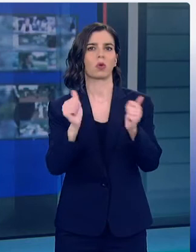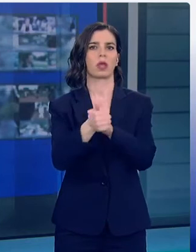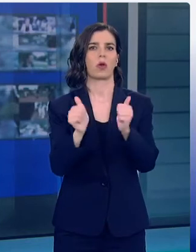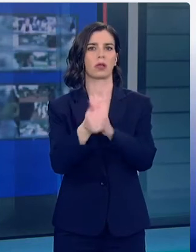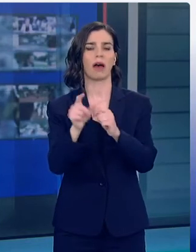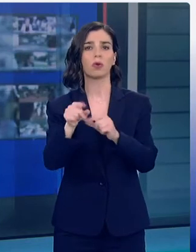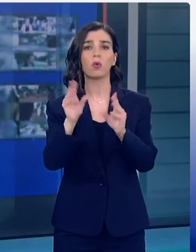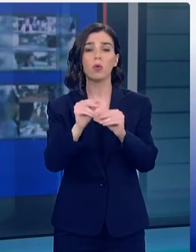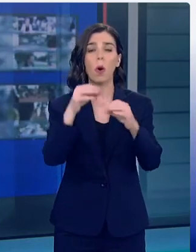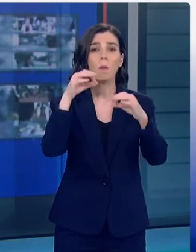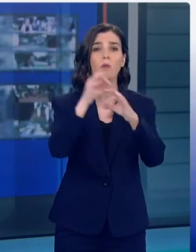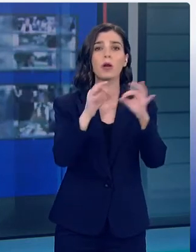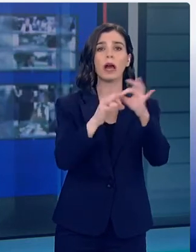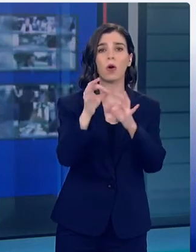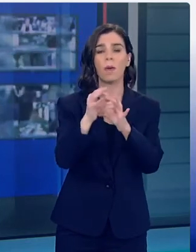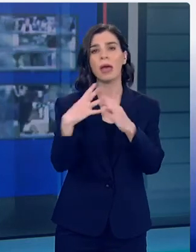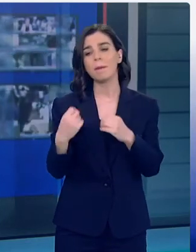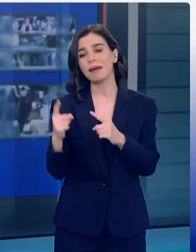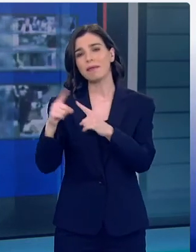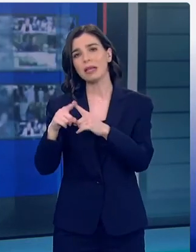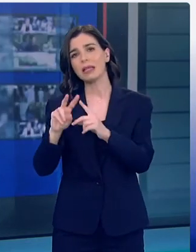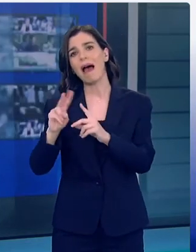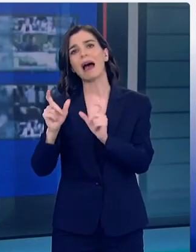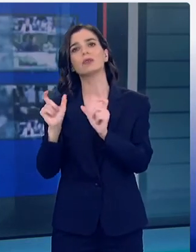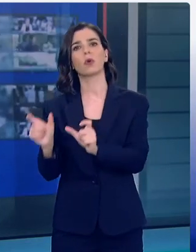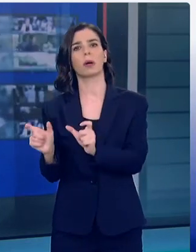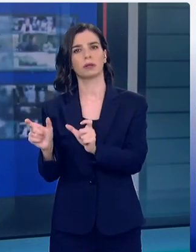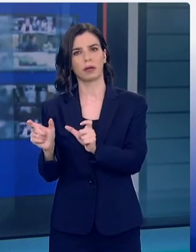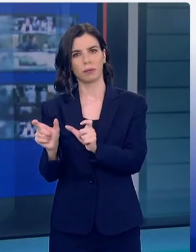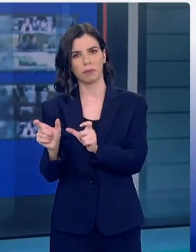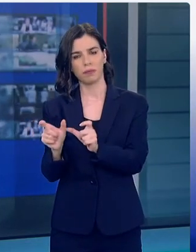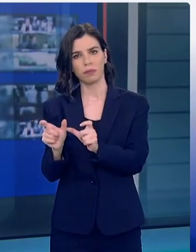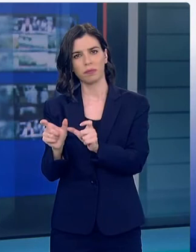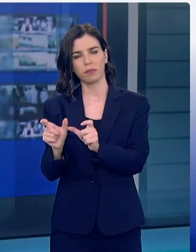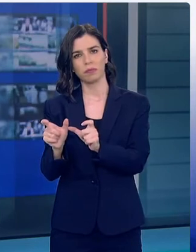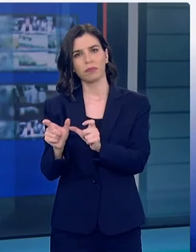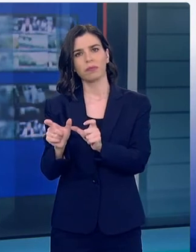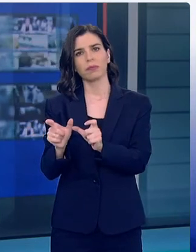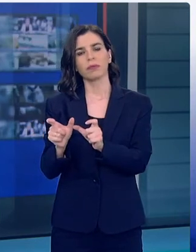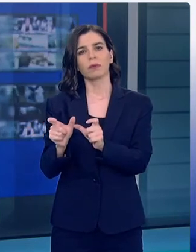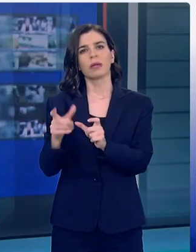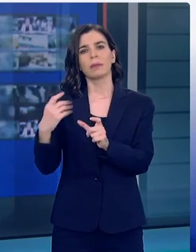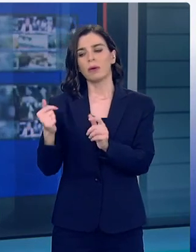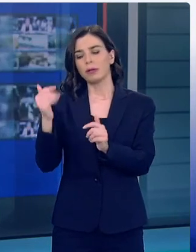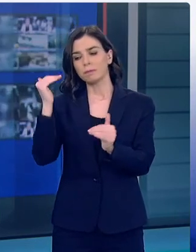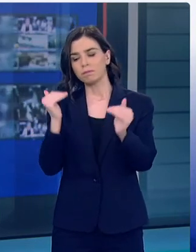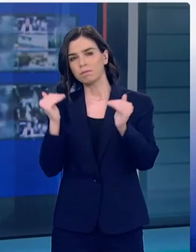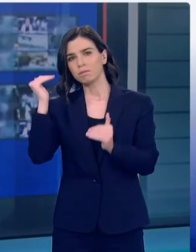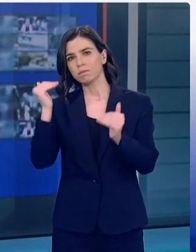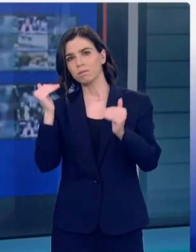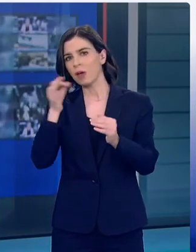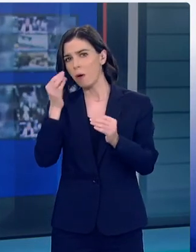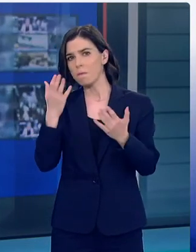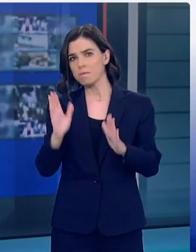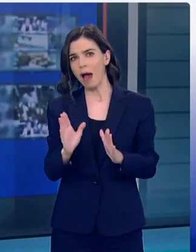αφορά το μοριακό. Και υπάρχει και το τεστ αντισωμάτων που αναφέρει ο δημοσιογράφος, το οποίο Υπάρχουν ακόμα αρκετές αβεβαιότητες, τις είπα στη δήλωσή